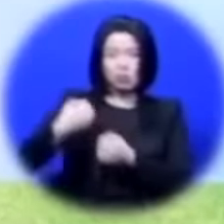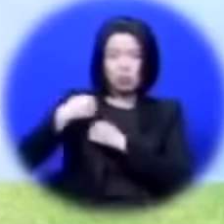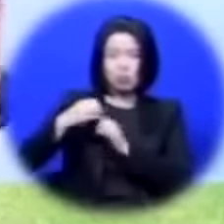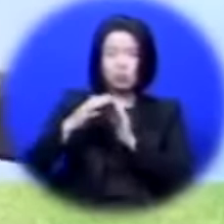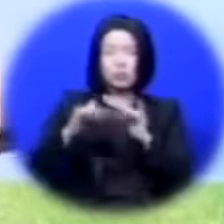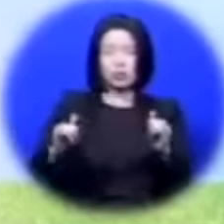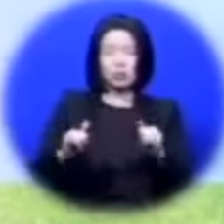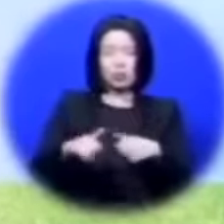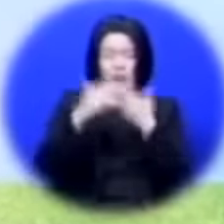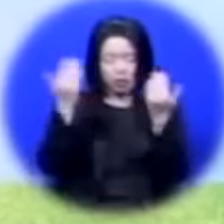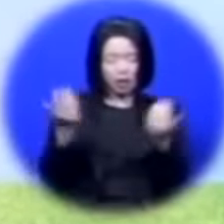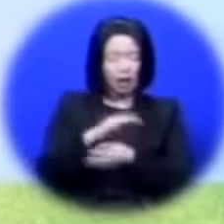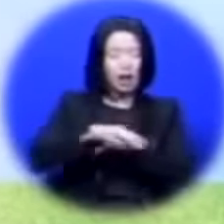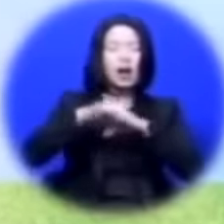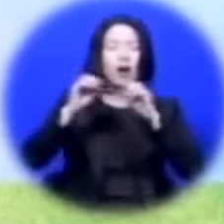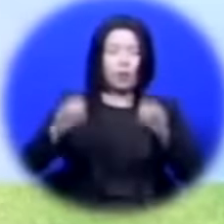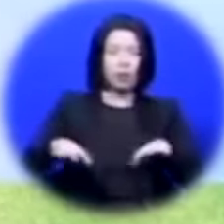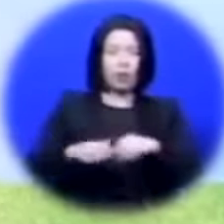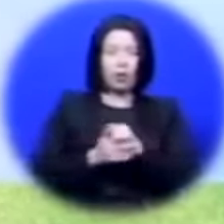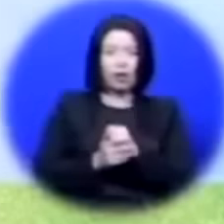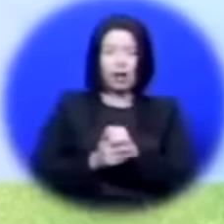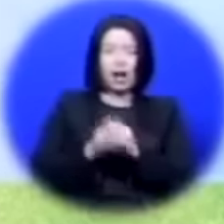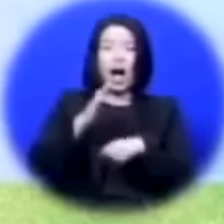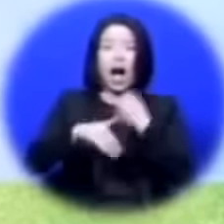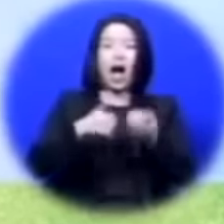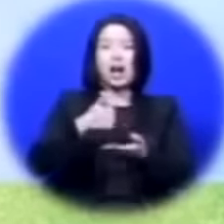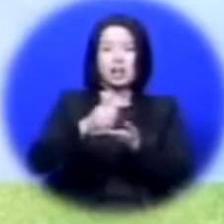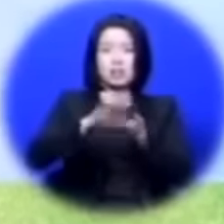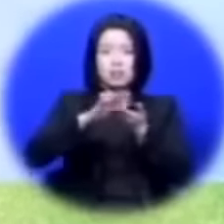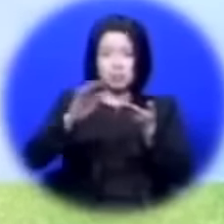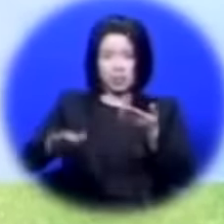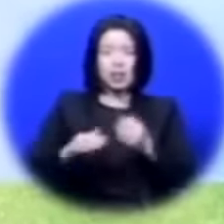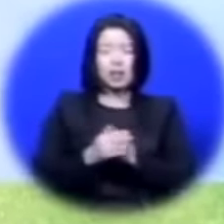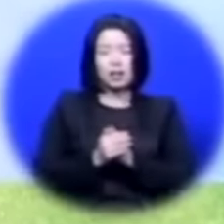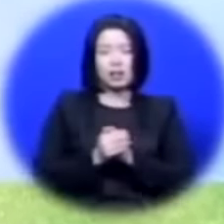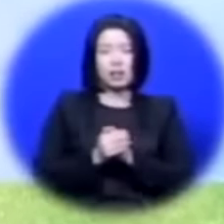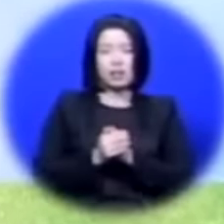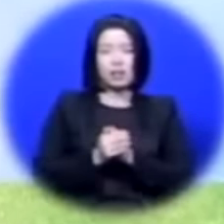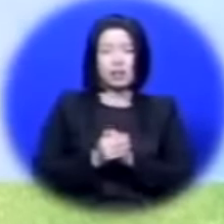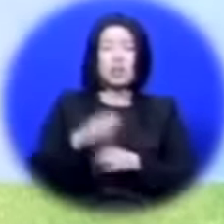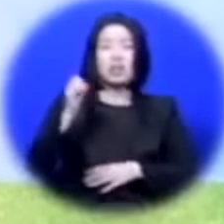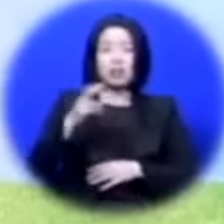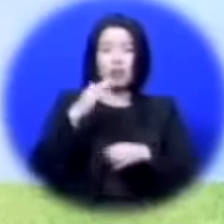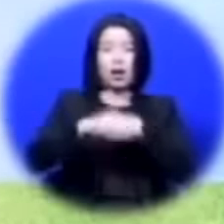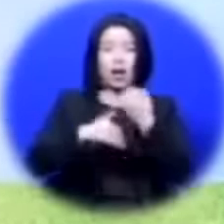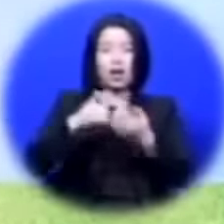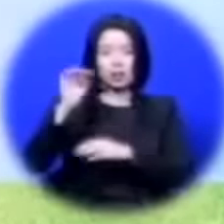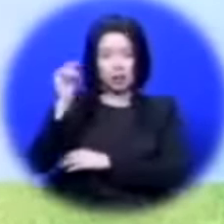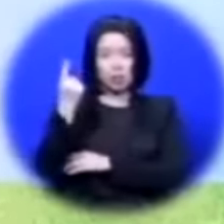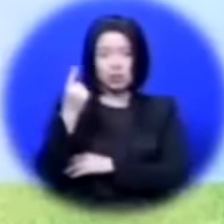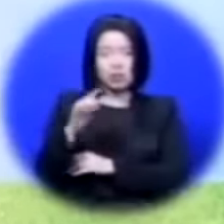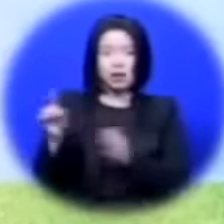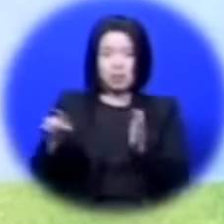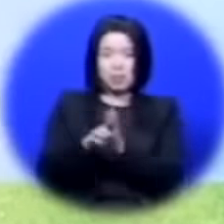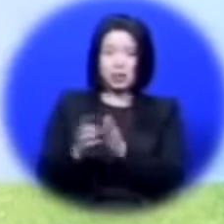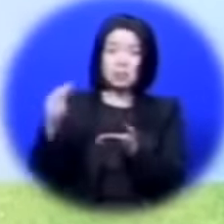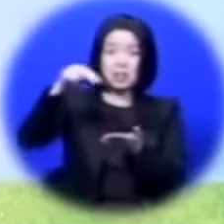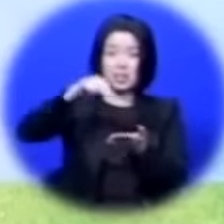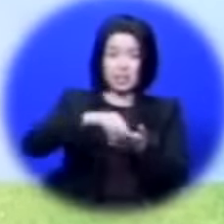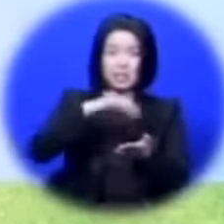이게 다 헛 겁니다 하나님이십니다 하나님 그리고 다윗이 다시 믿음이